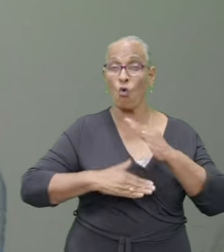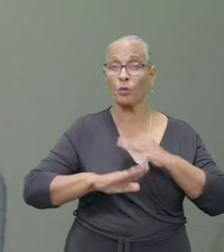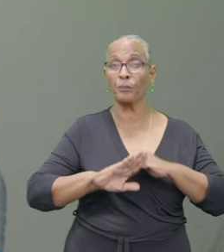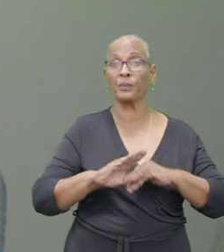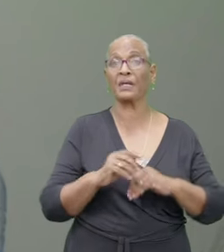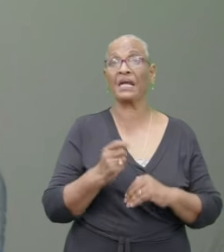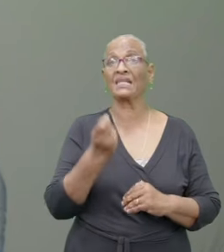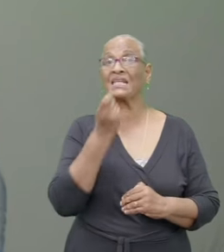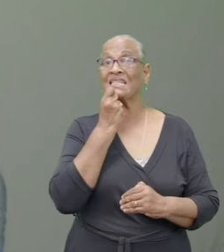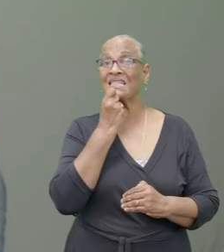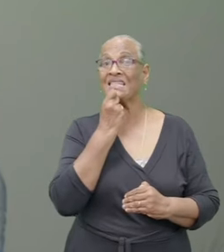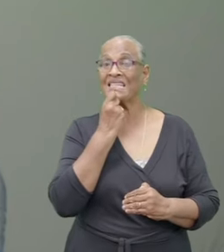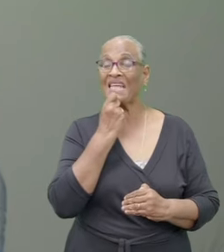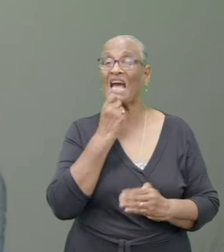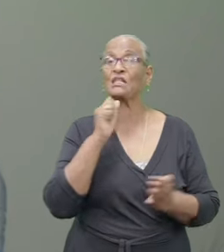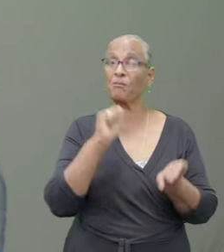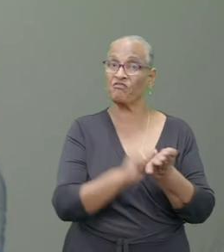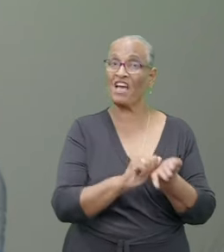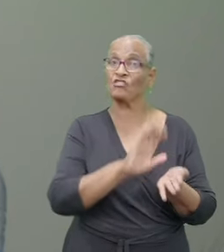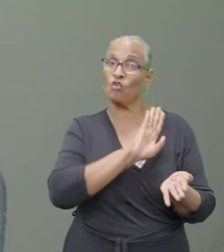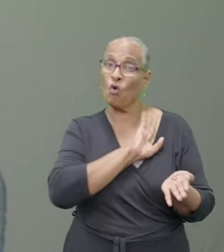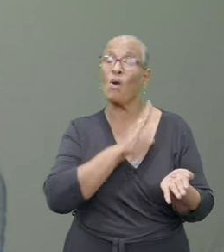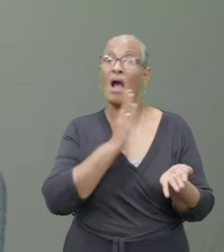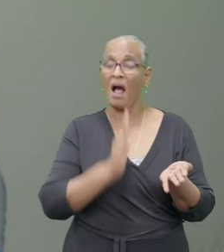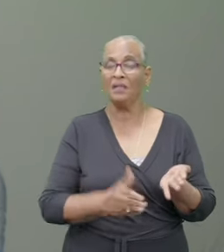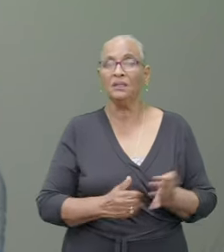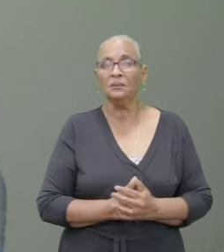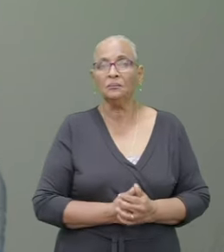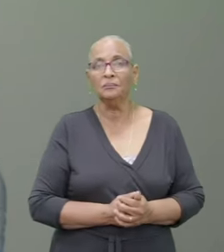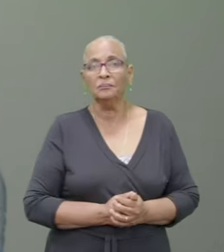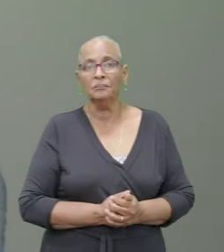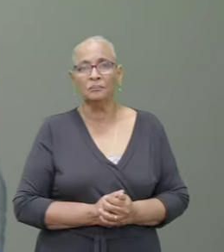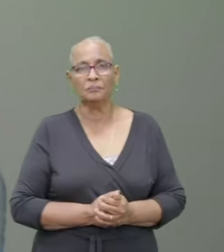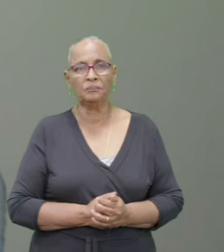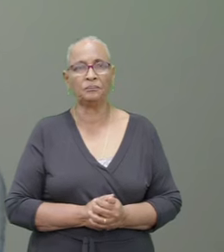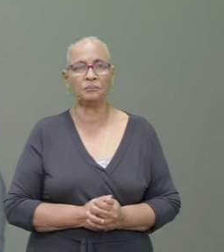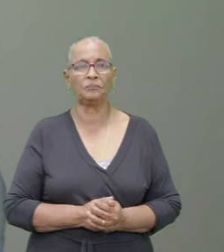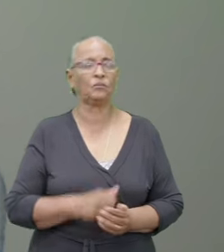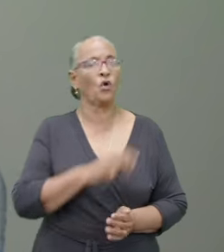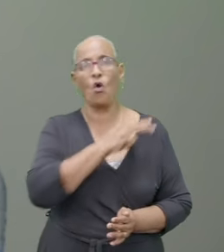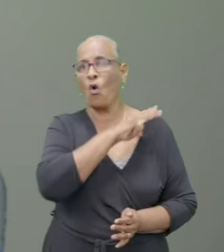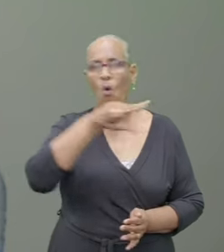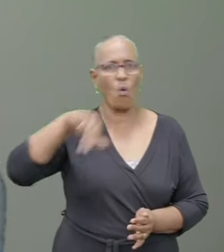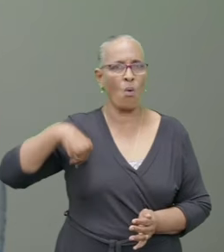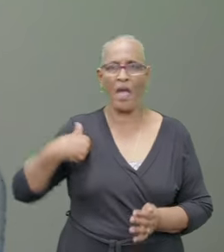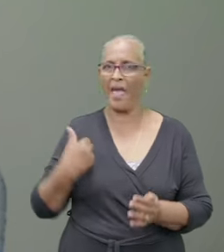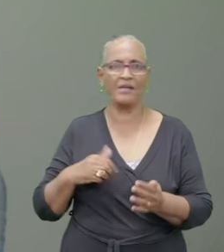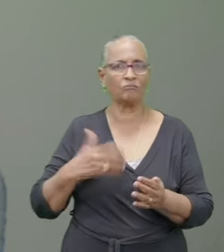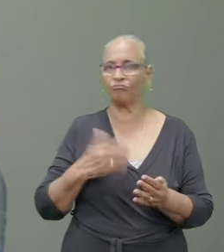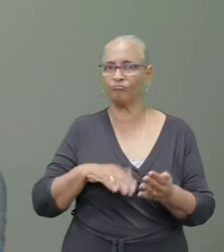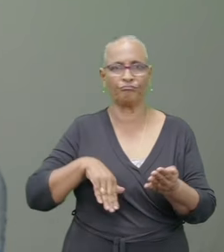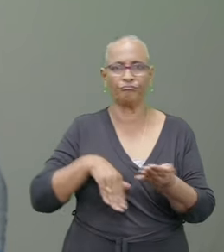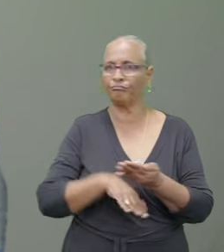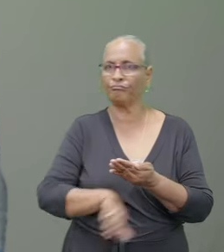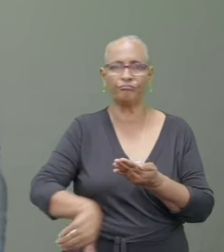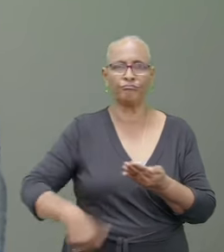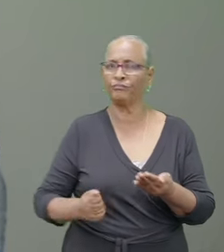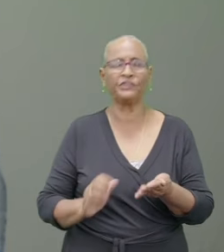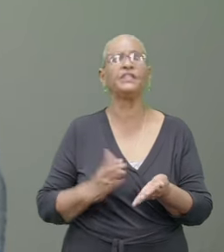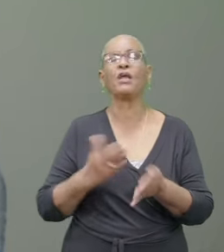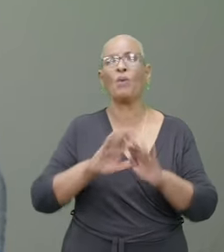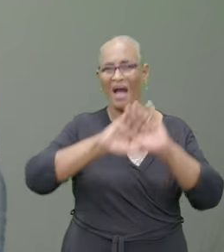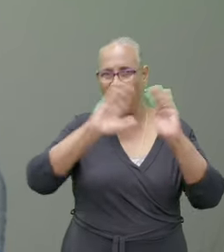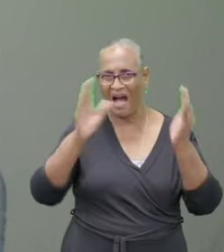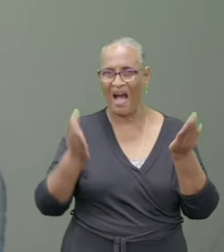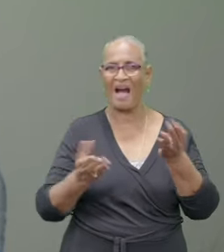ook al vastgelegd. Dus natuurlijk gaan we geen dingen doen die geen legale basis hebben. En we laten alles uitzoeken door onze juristen voordat